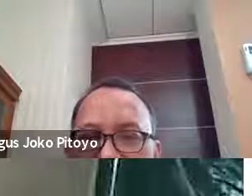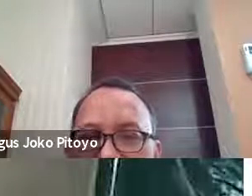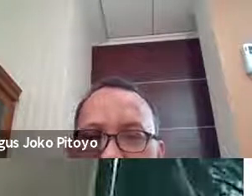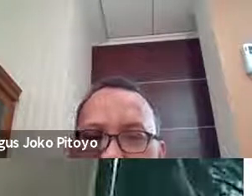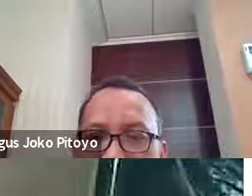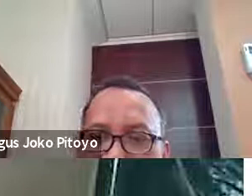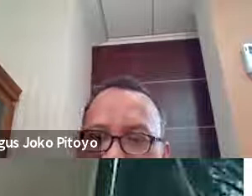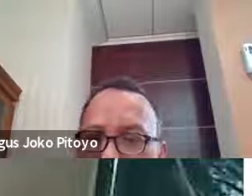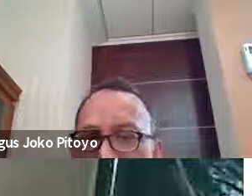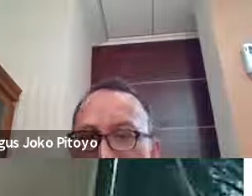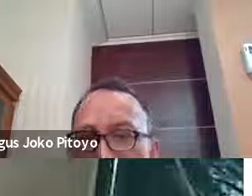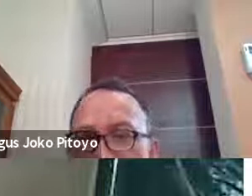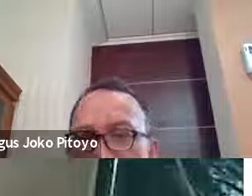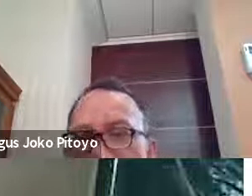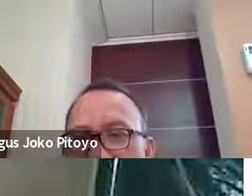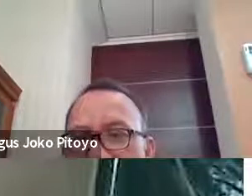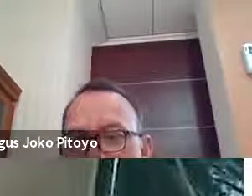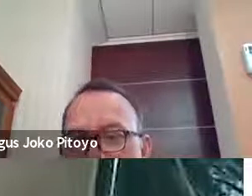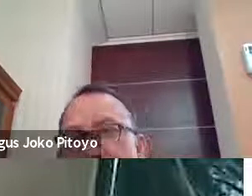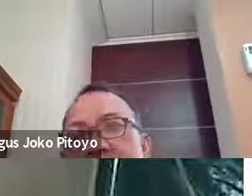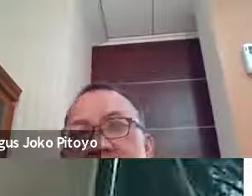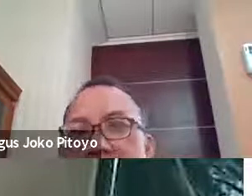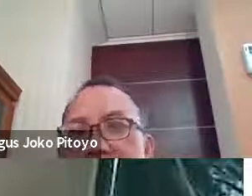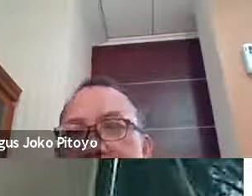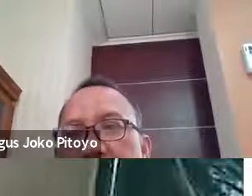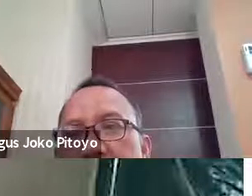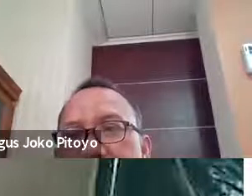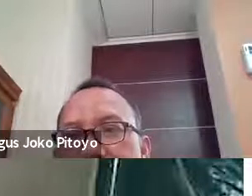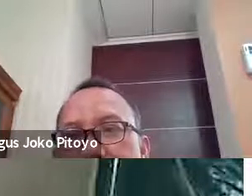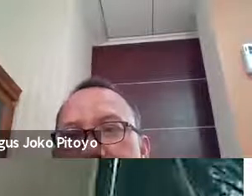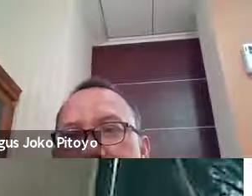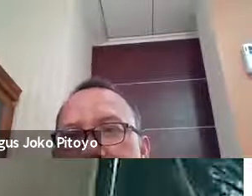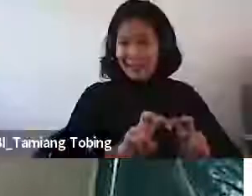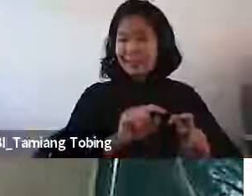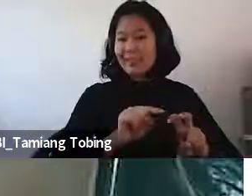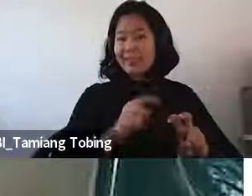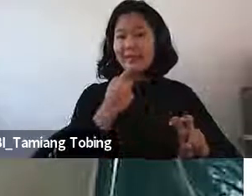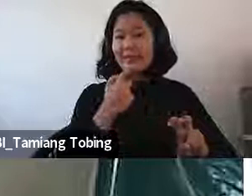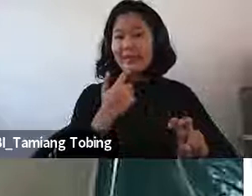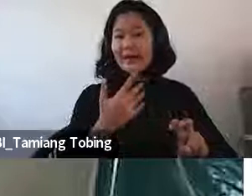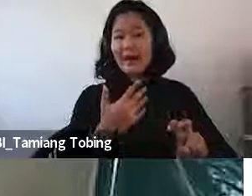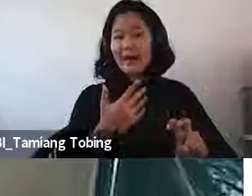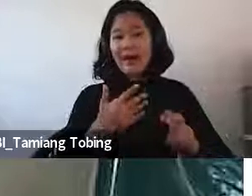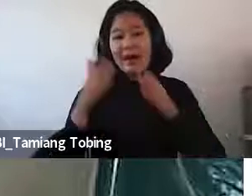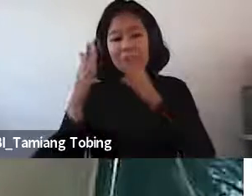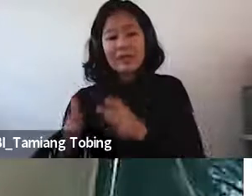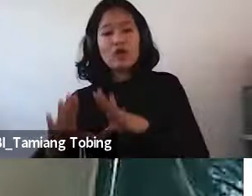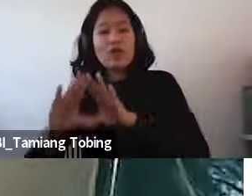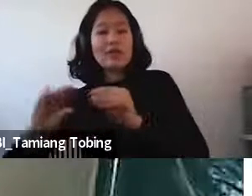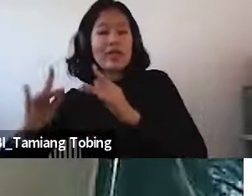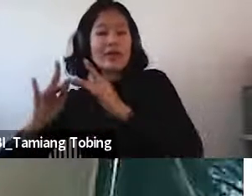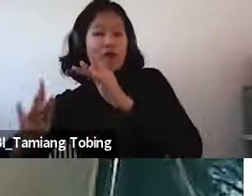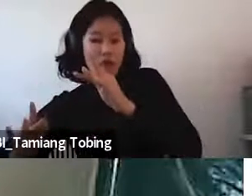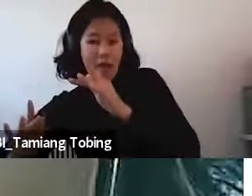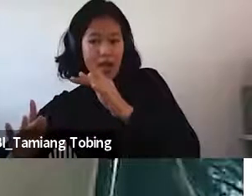saat ini PSKK sedang mengadakan riset ya terkait dengan sektor informal pedagang